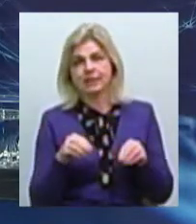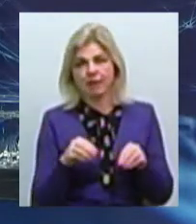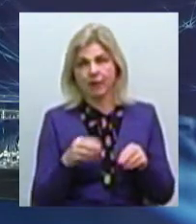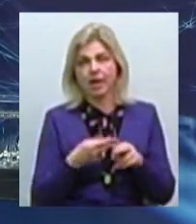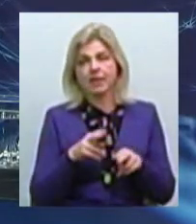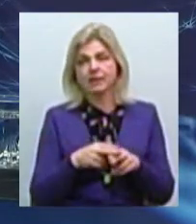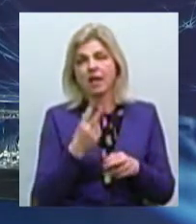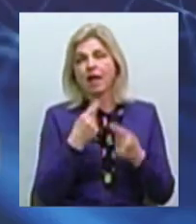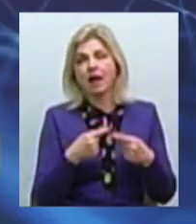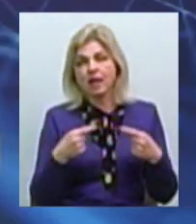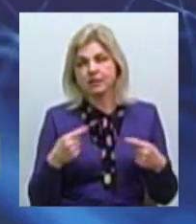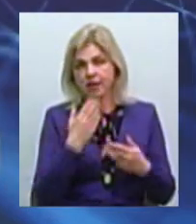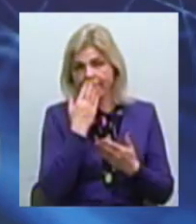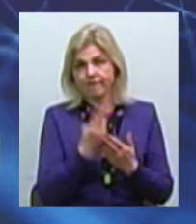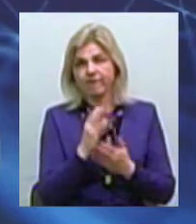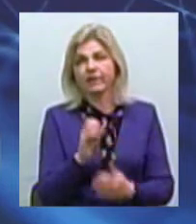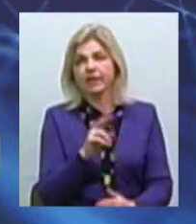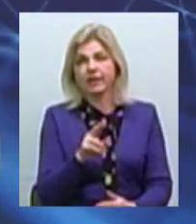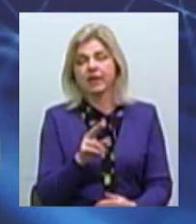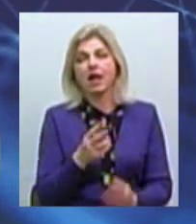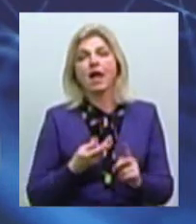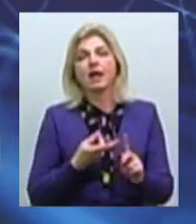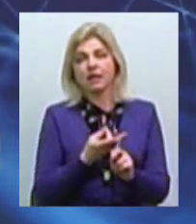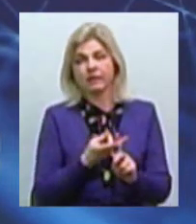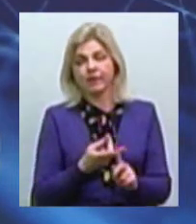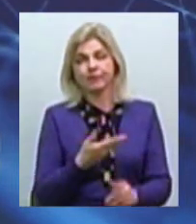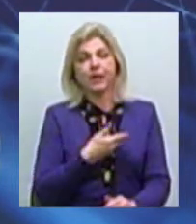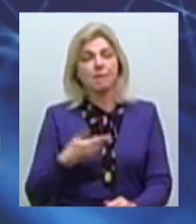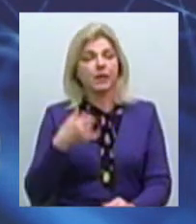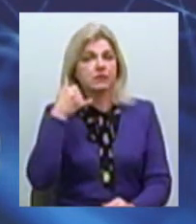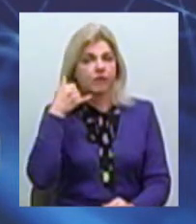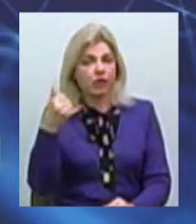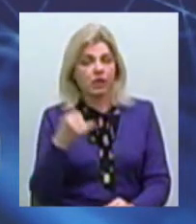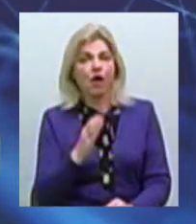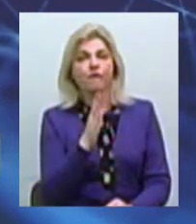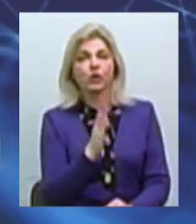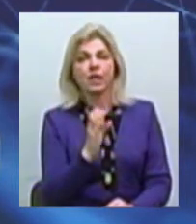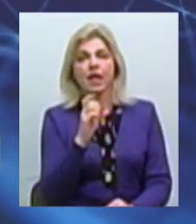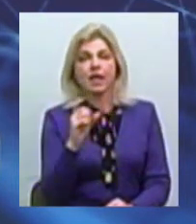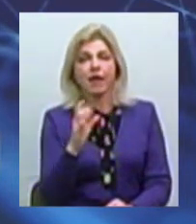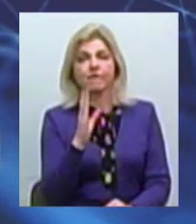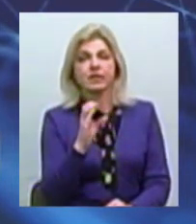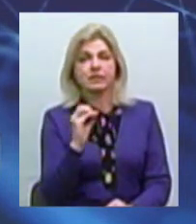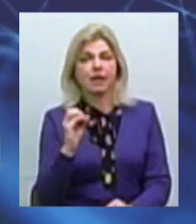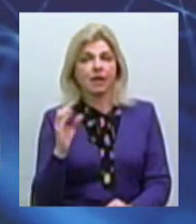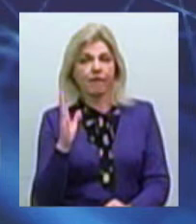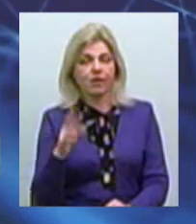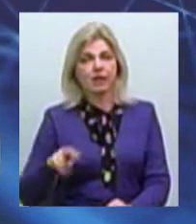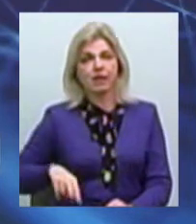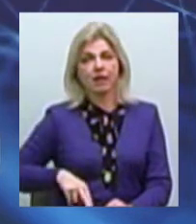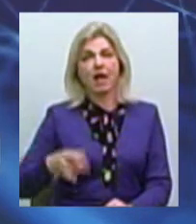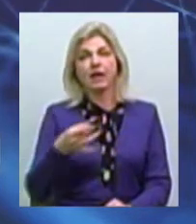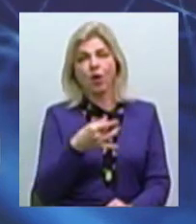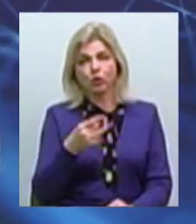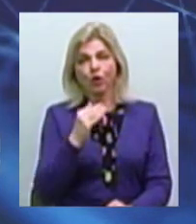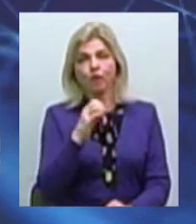виды рейдерство крыла мы по списку вала с телефоном из владимиром евсеевым директором регионального фонда пить рынке